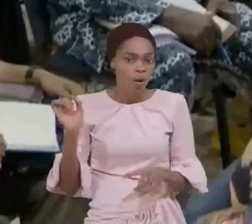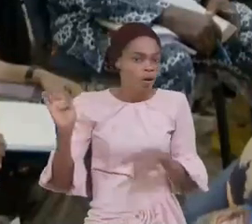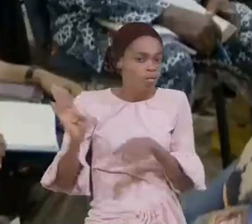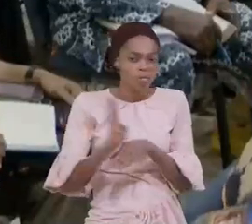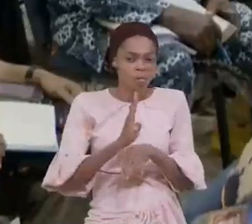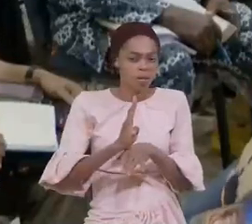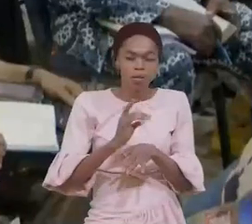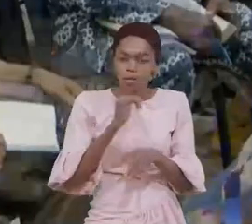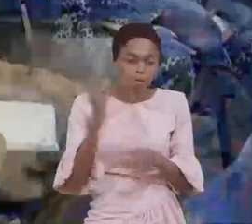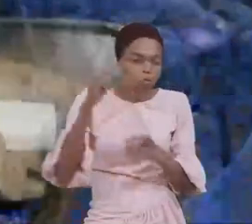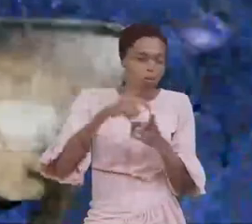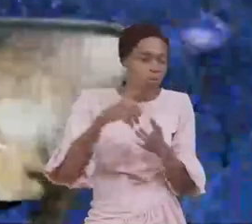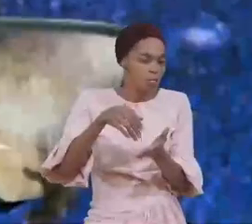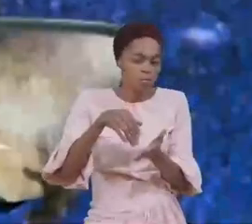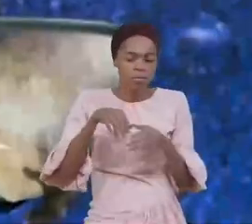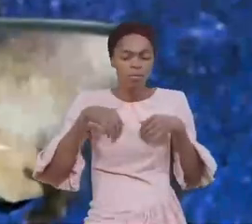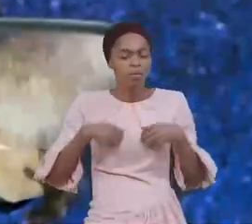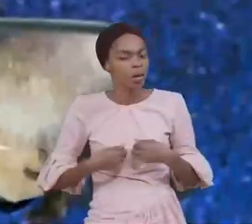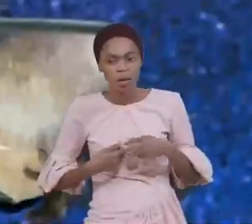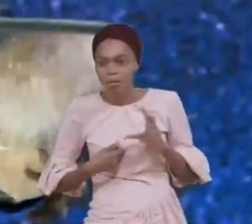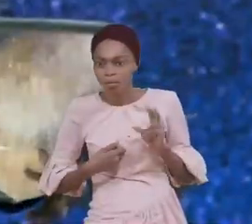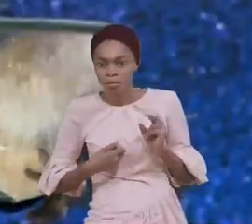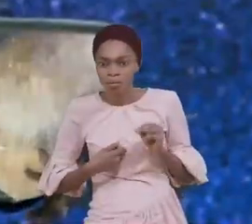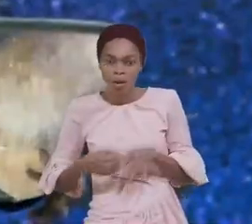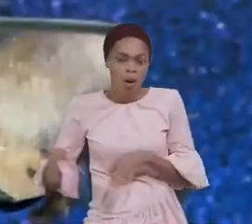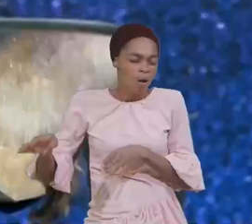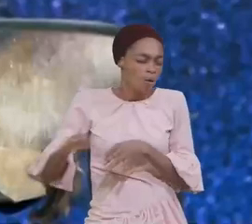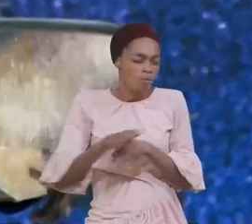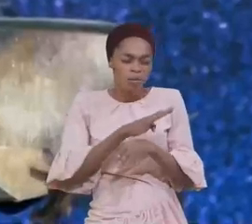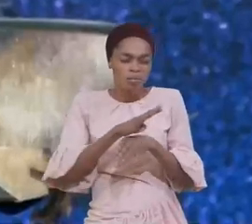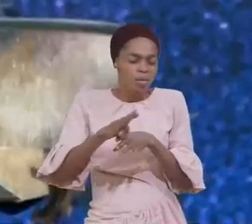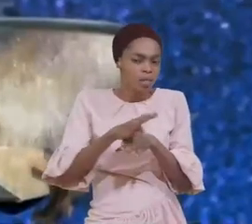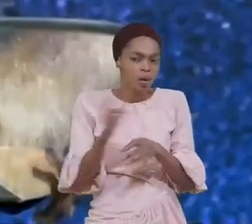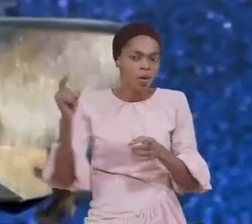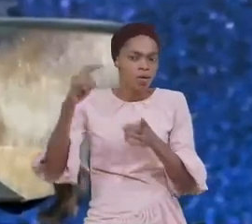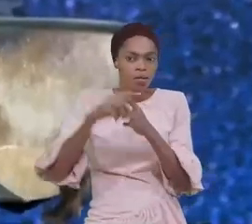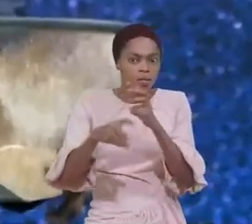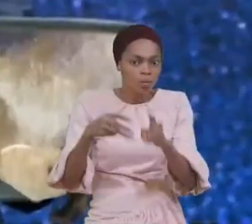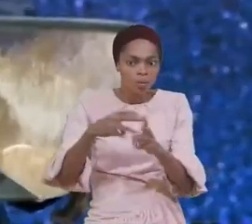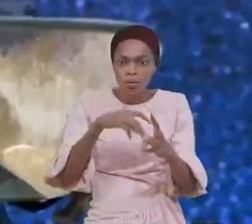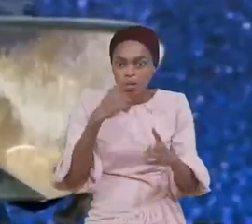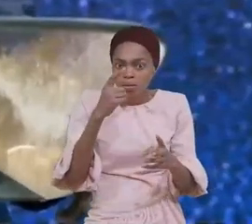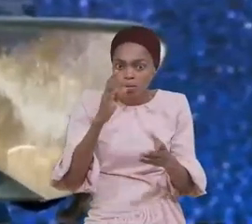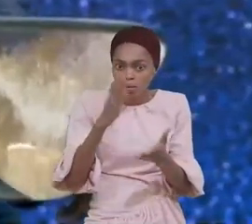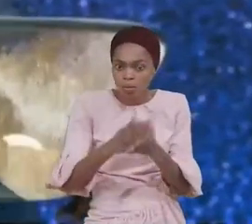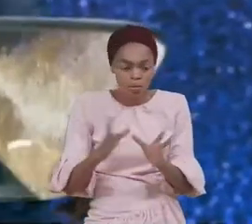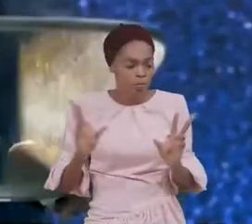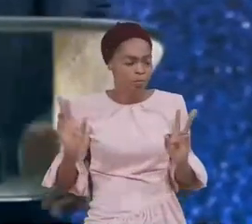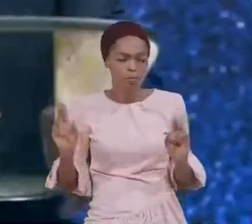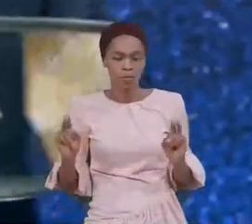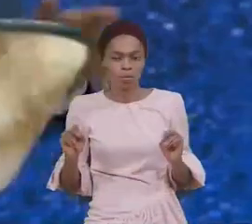jusqu'à ce que tu sois fatigué. Non, faites-les valoir jusqu'à ce que le monde te dise c'est